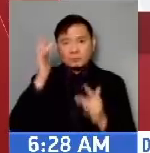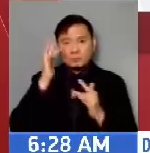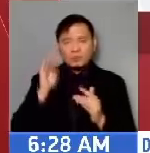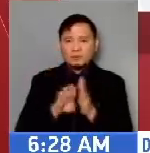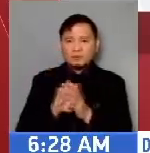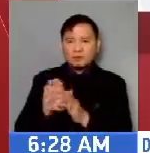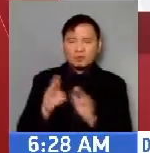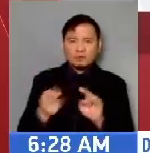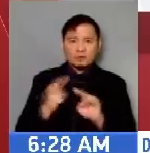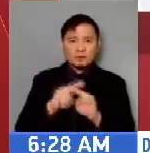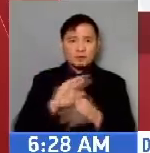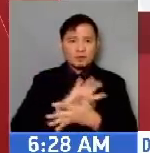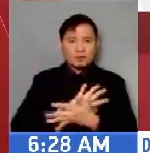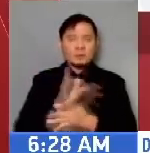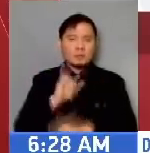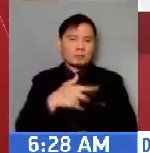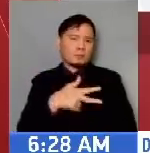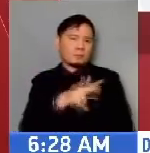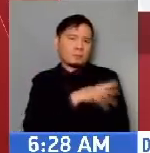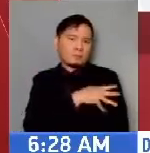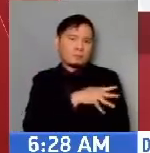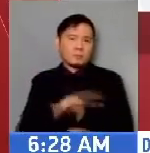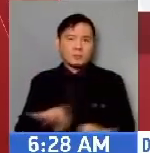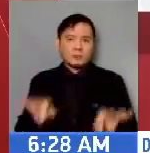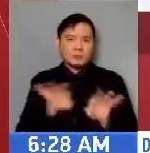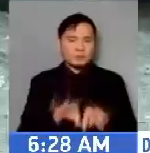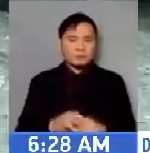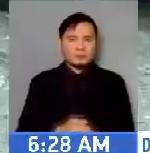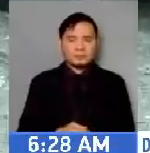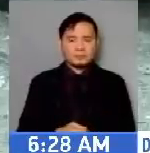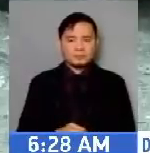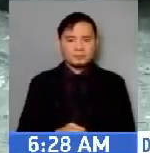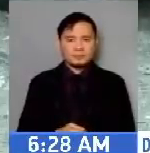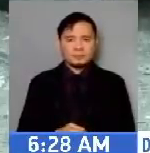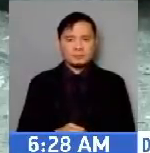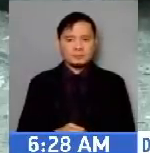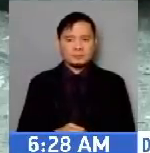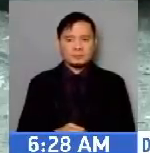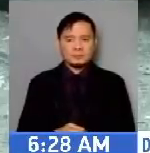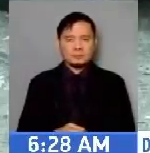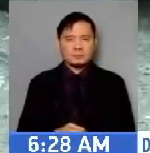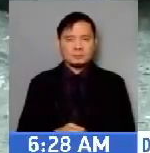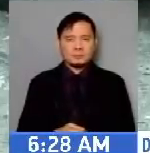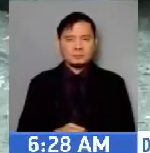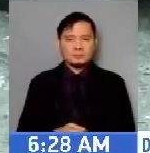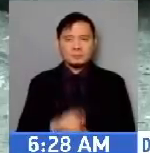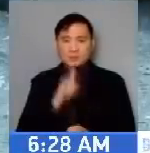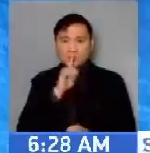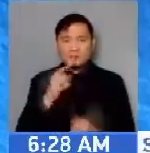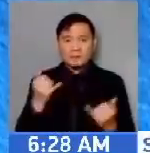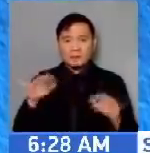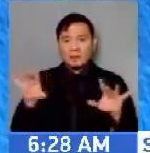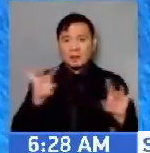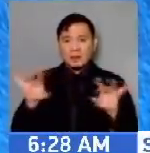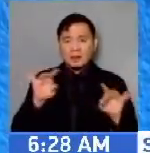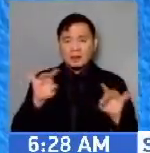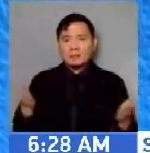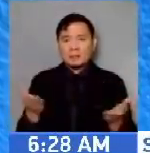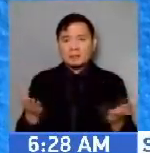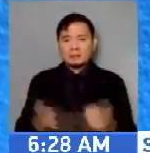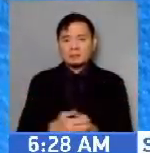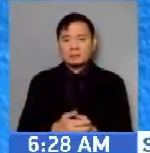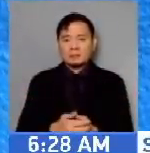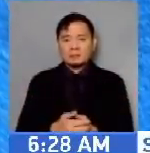kaso. Samantala mga kapuso, matindi pong alinsangan ang naranasan sa Dagupan City sa Pangasinan